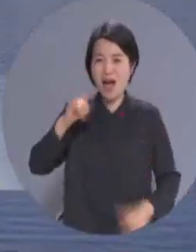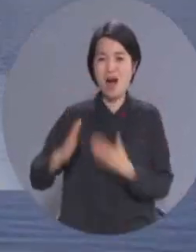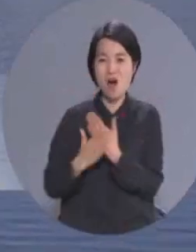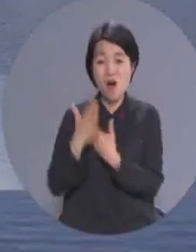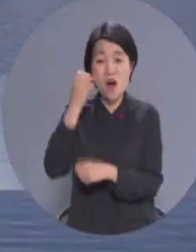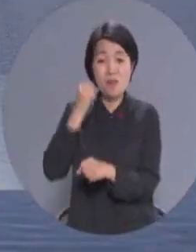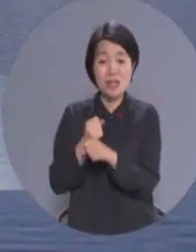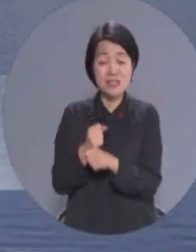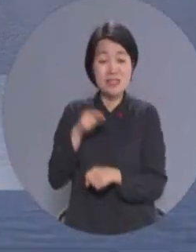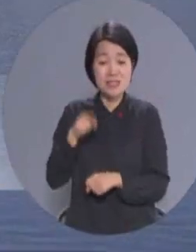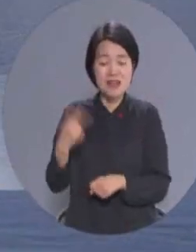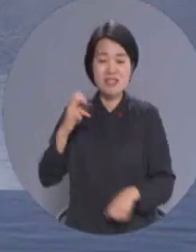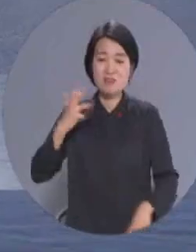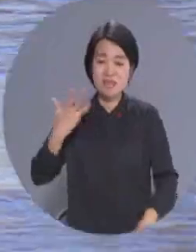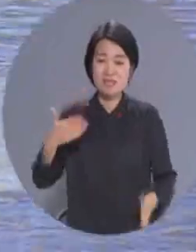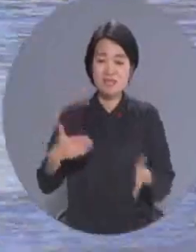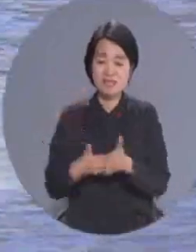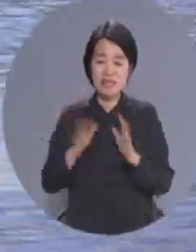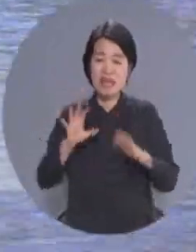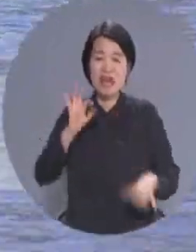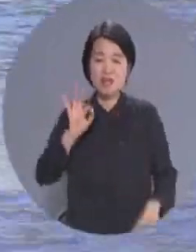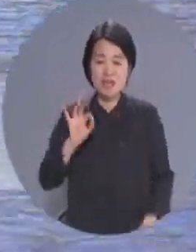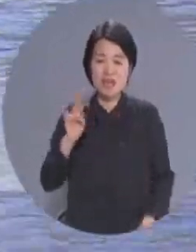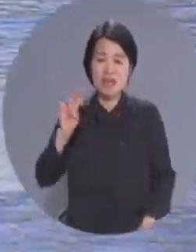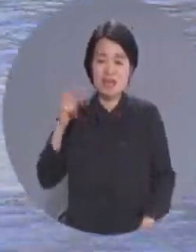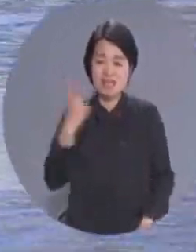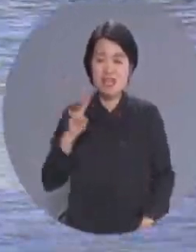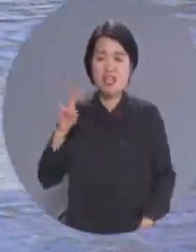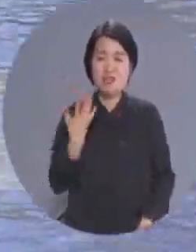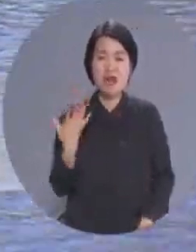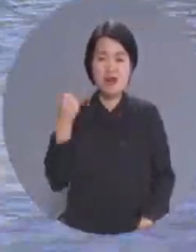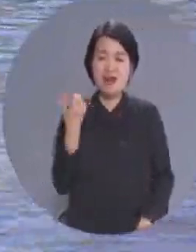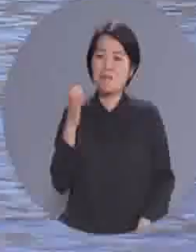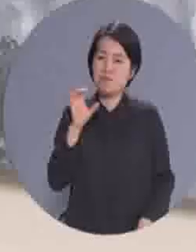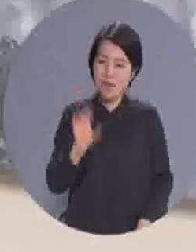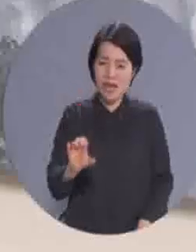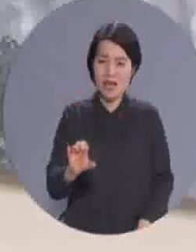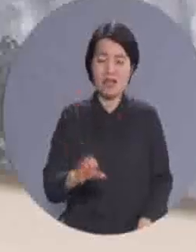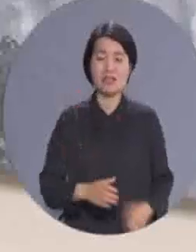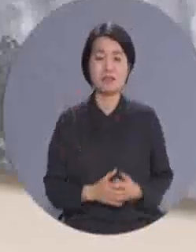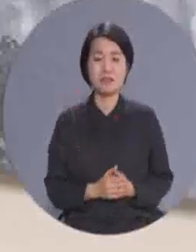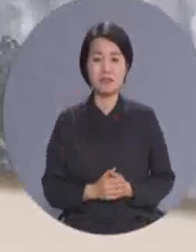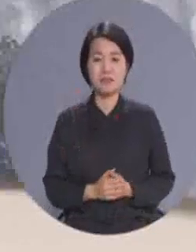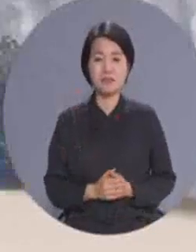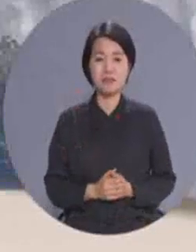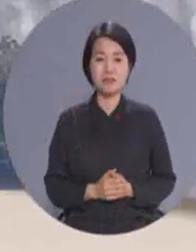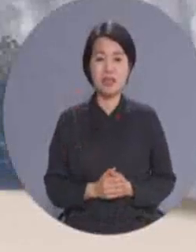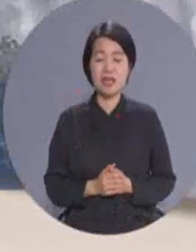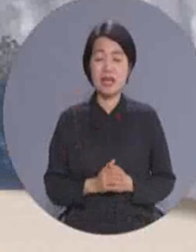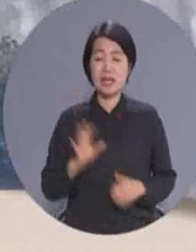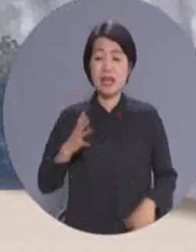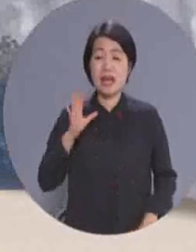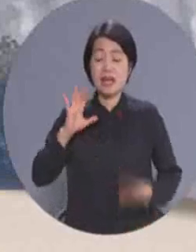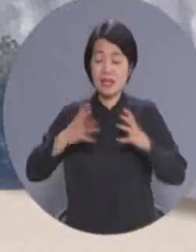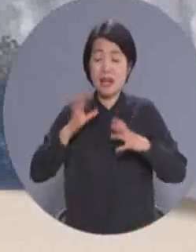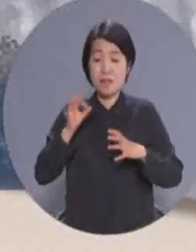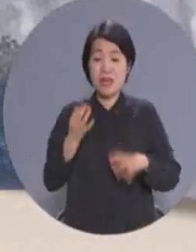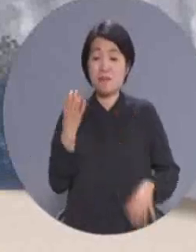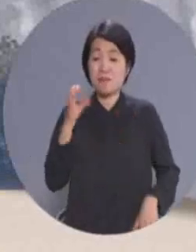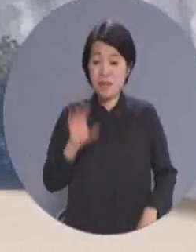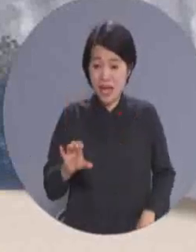2028년까지 국비 2200 원이 투입될 것으로 예상됩니다 이제 국비를 투입해서